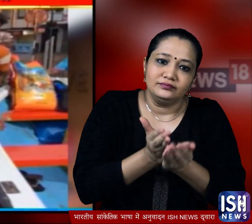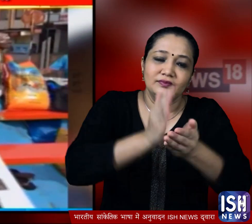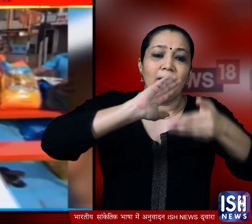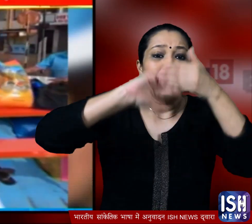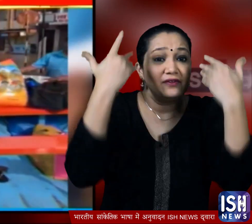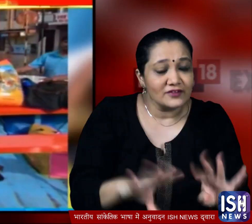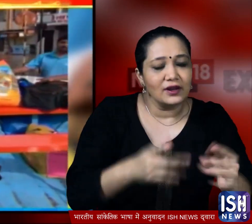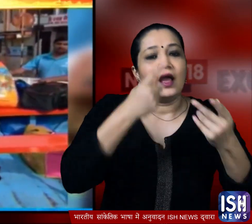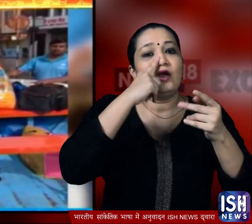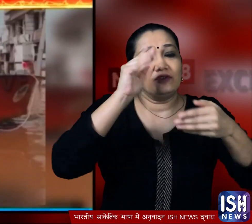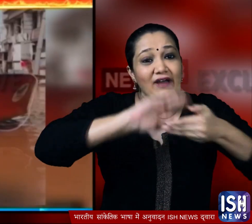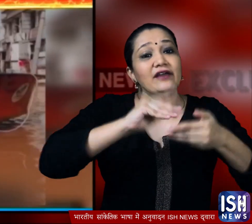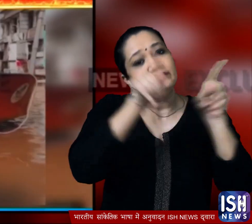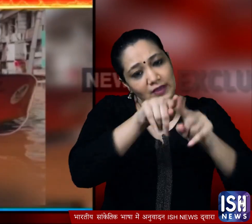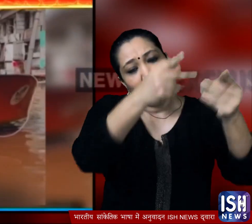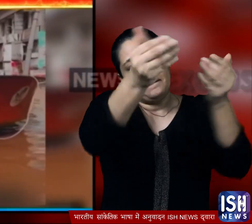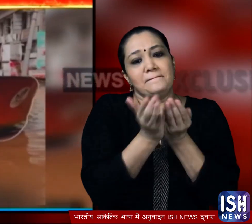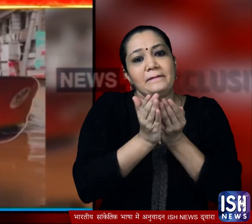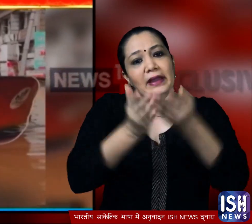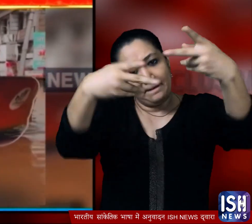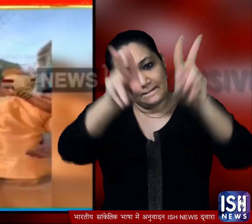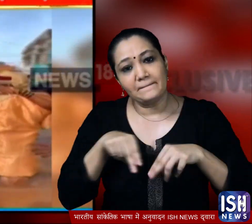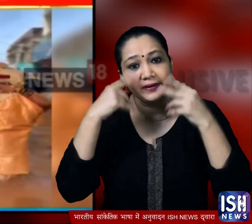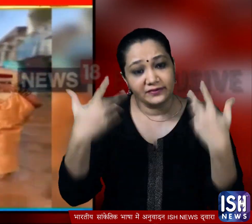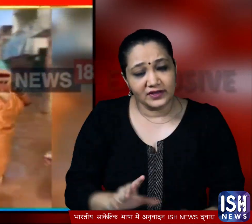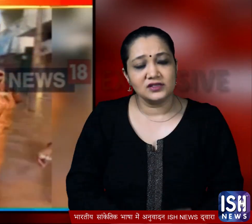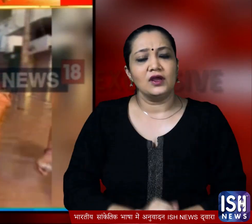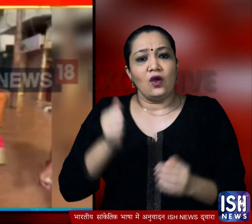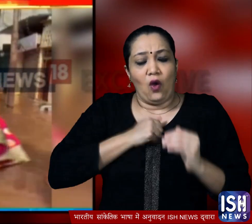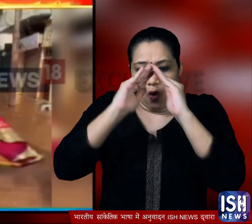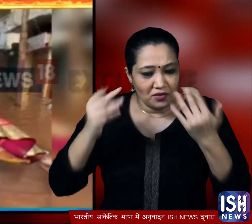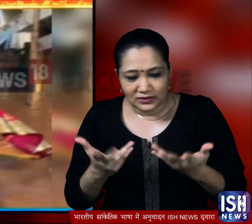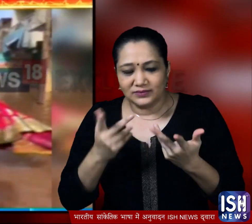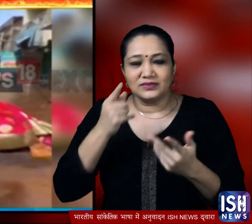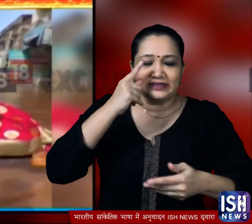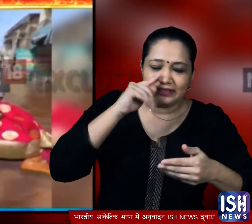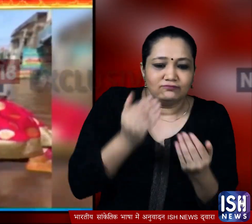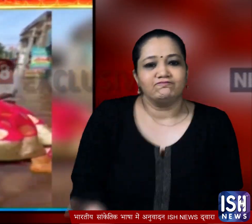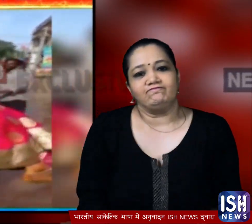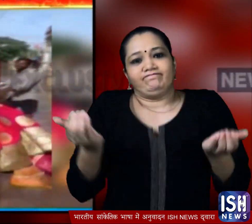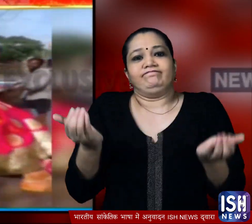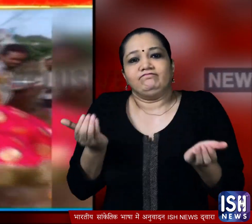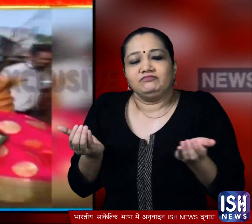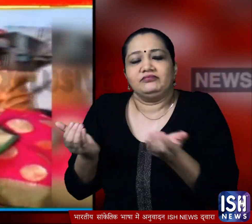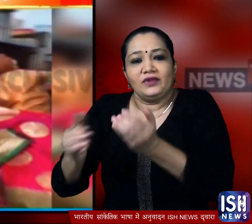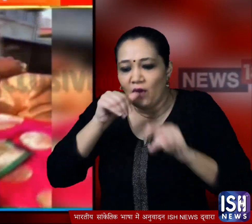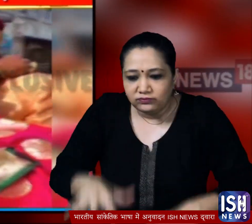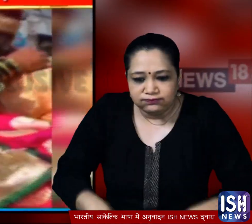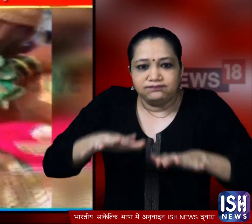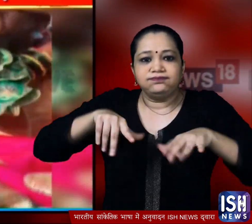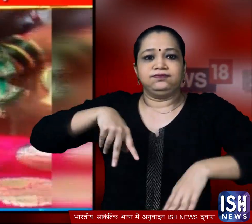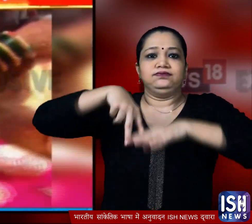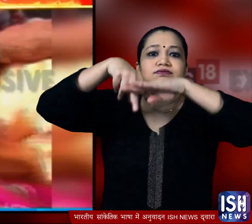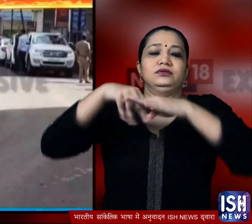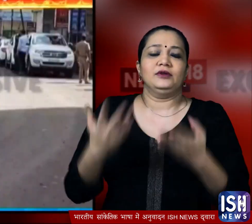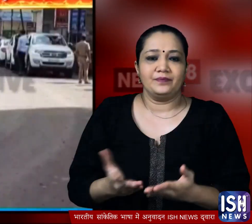नहीं, शादी के बाद उसने अपनी दुल्हन के साथ भी उसी नाव पर सवारी की। बाद में उसे अपने घर तक जाने के लिए दुल्हन को गोद में उठाना पड़ा, क्योंकि सड़क पर घुटनों